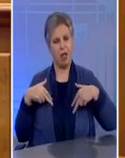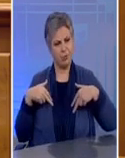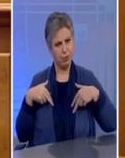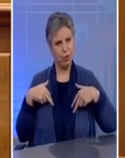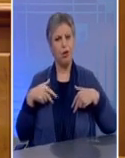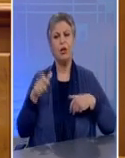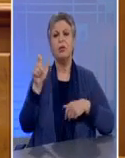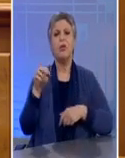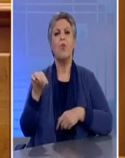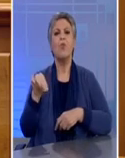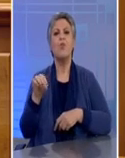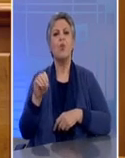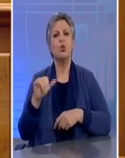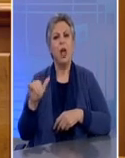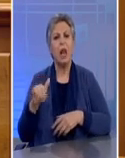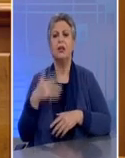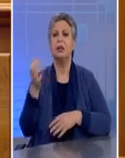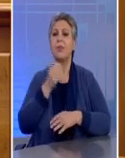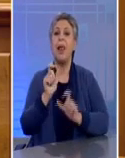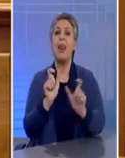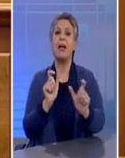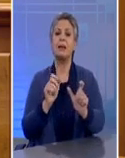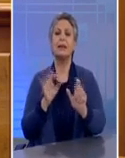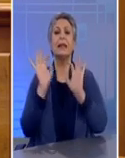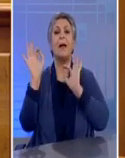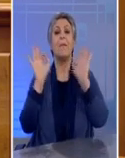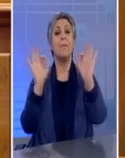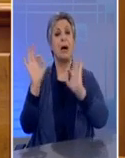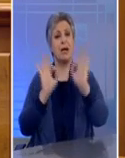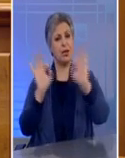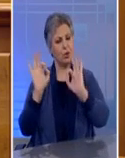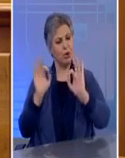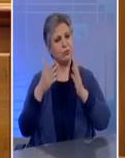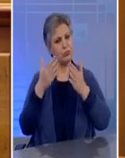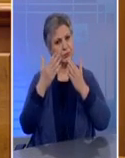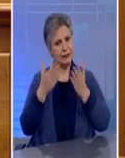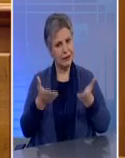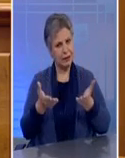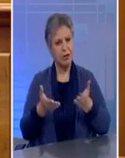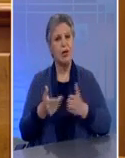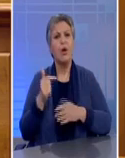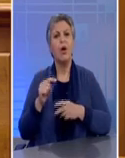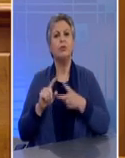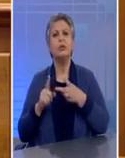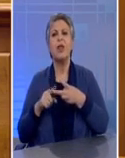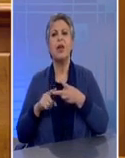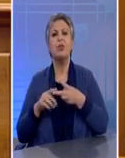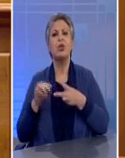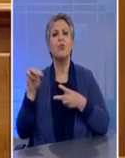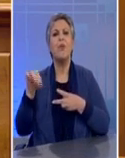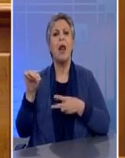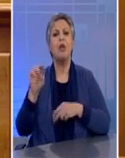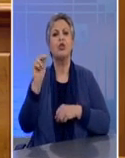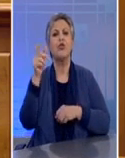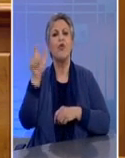για τον κύριο Καμένο, δεν το σηκώνει με τίποτα. Με τον κύριο Μπαλαούρα το κατάπιε. Τελικά